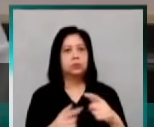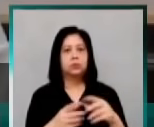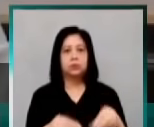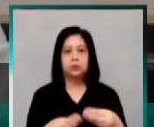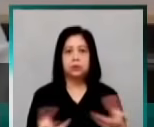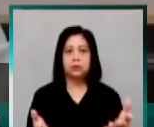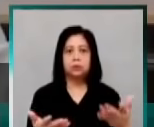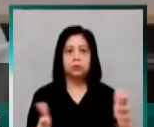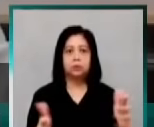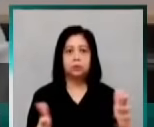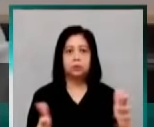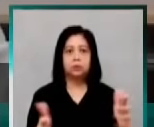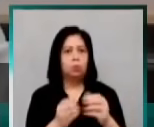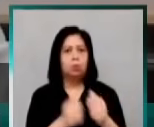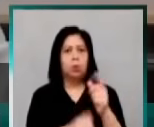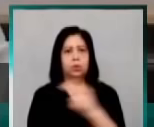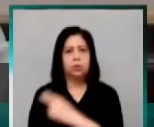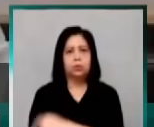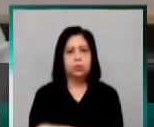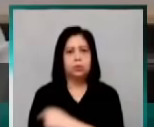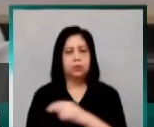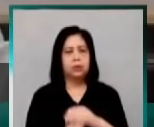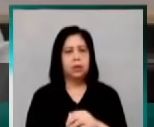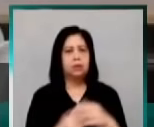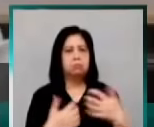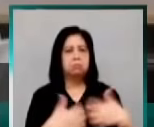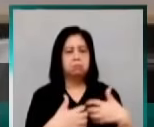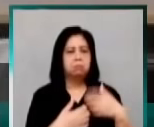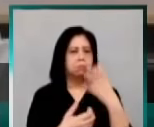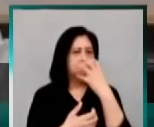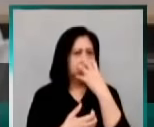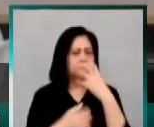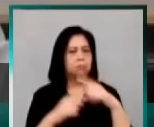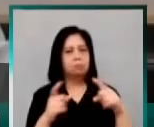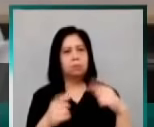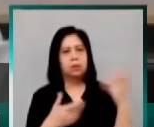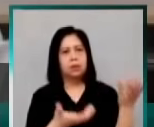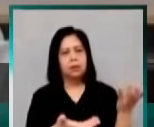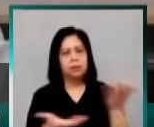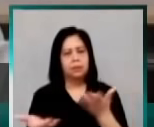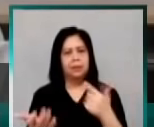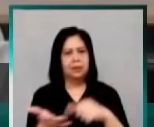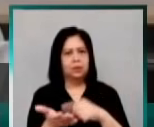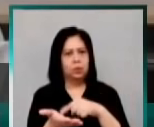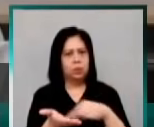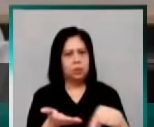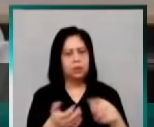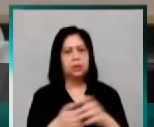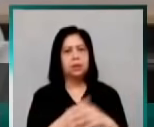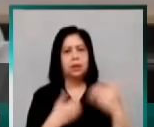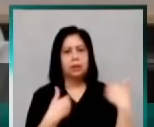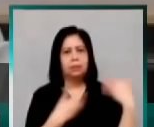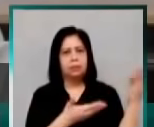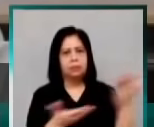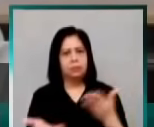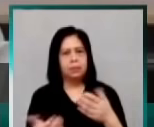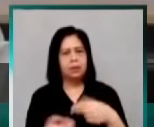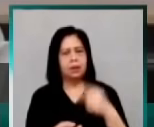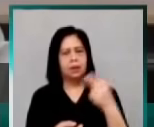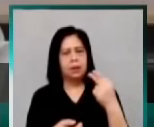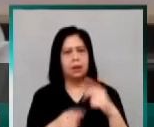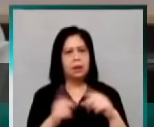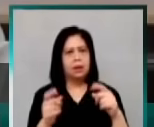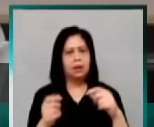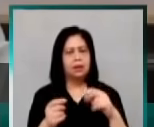for most of the hospitals mechanical ventilators. Dumating po siya ngayong linggo. May dumating din pong high-flow nasal